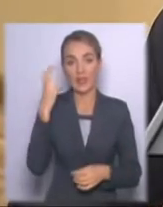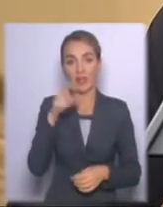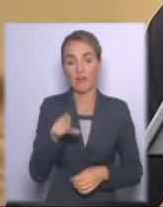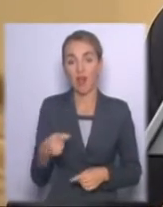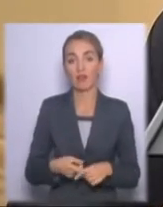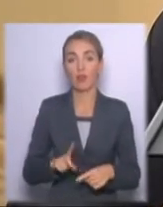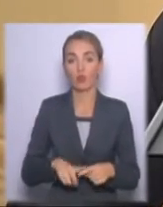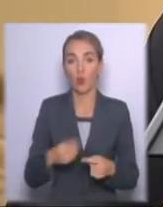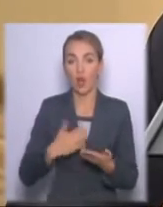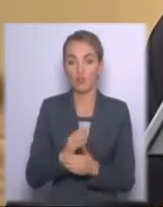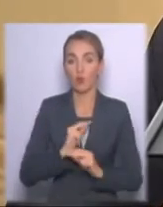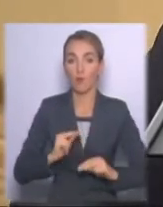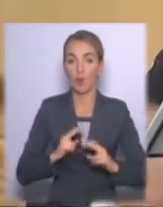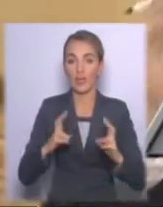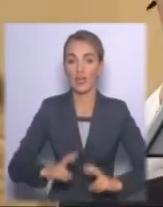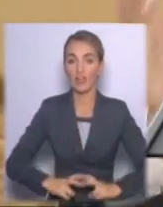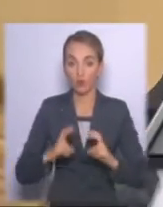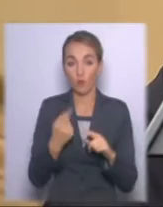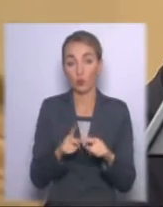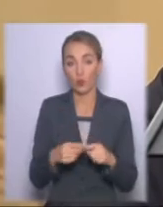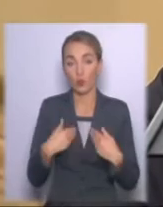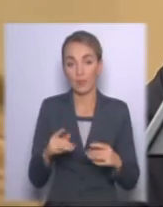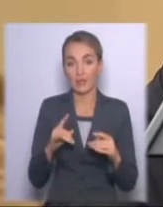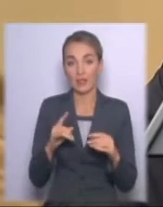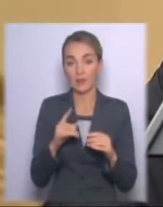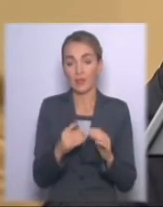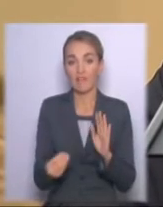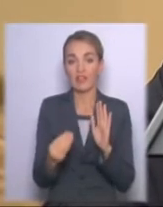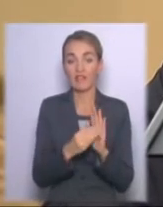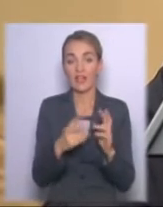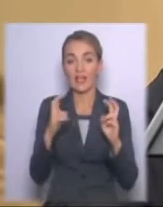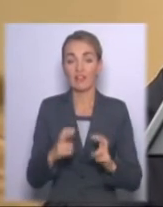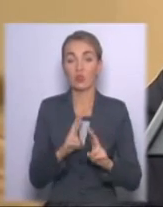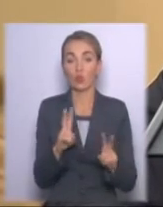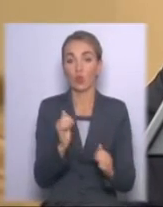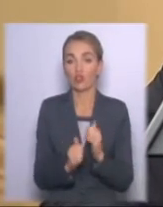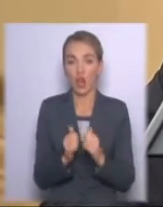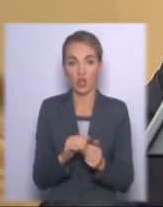це качество роботи ліфтів. Тому ми вивели сюди ті ліфти, які чаще всього